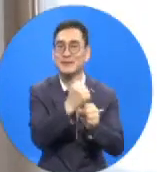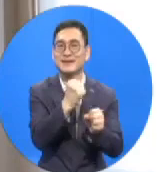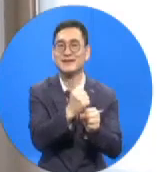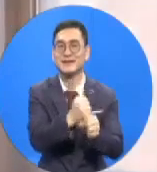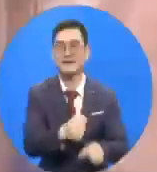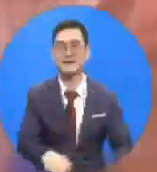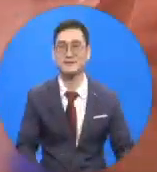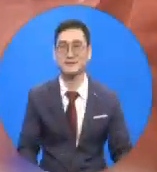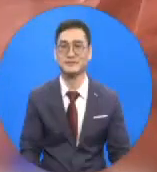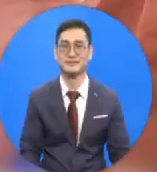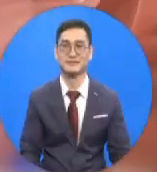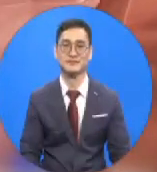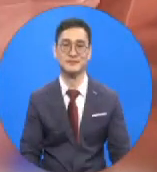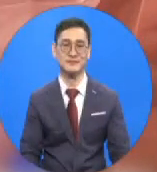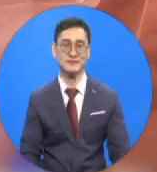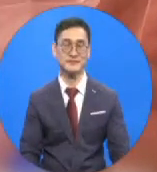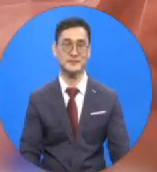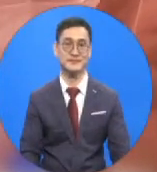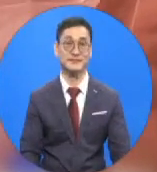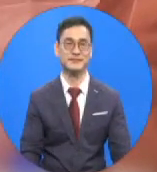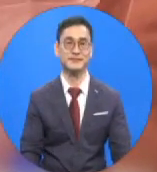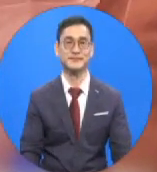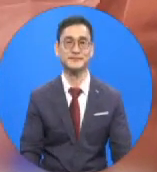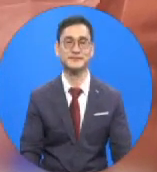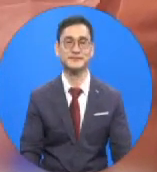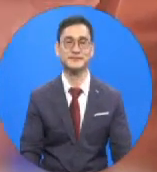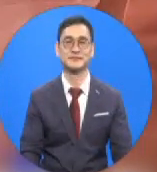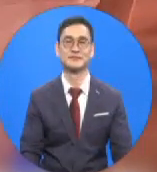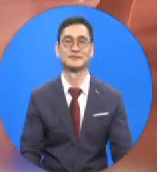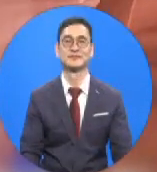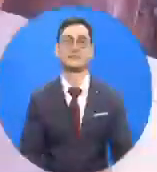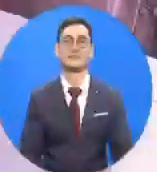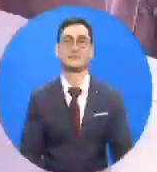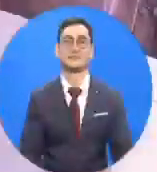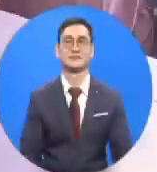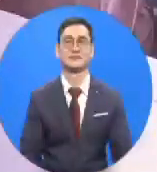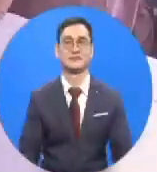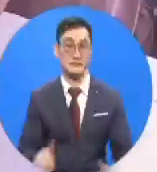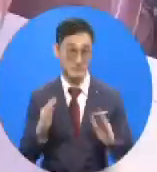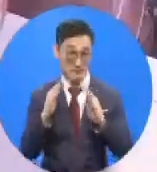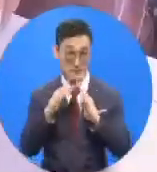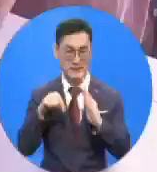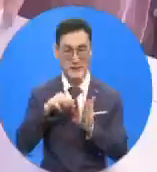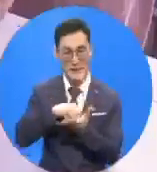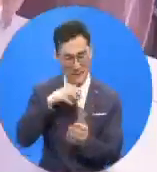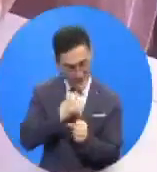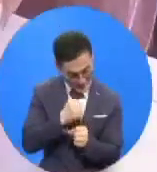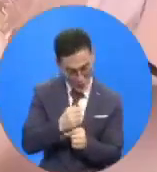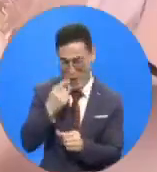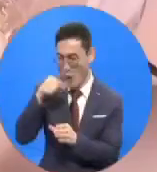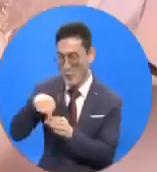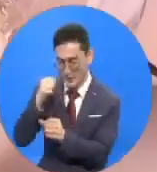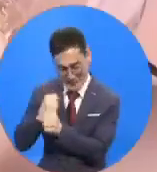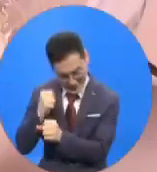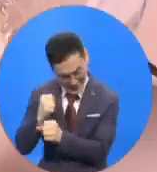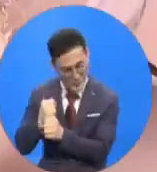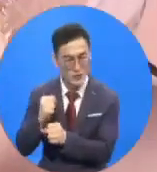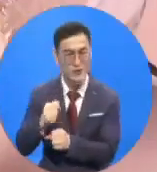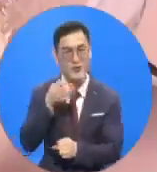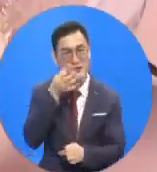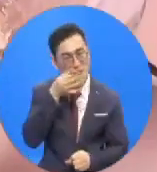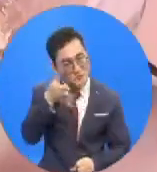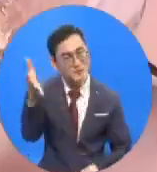4 홈 카페를 만드는 모습인데요 교수님 뭐 이렇게 집에서 빵을 만드는 못을 커피를 만드는 모습들을